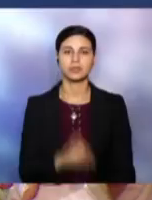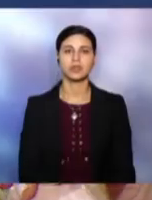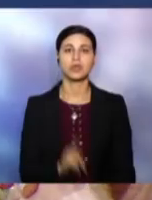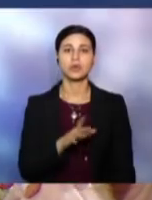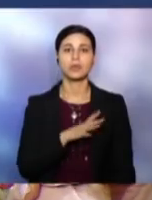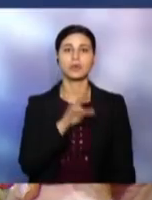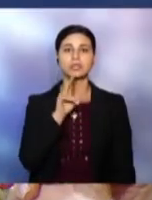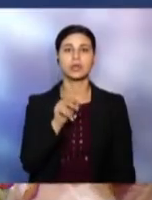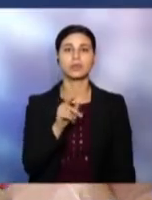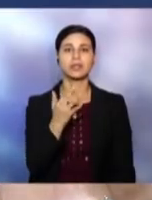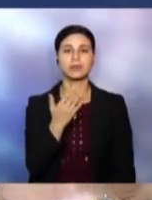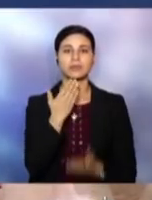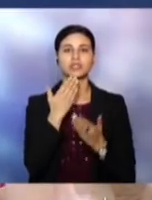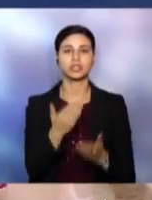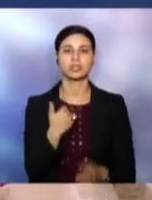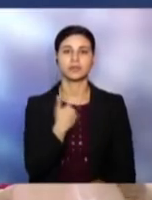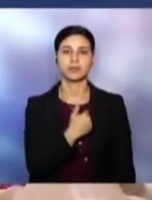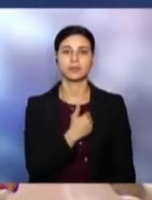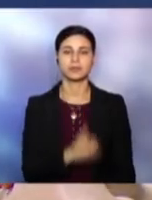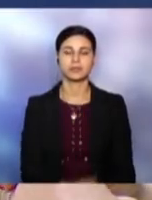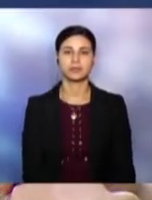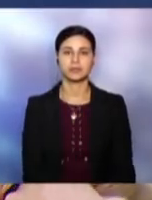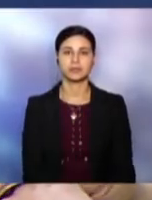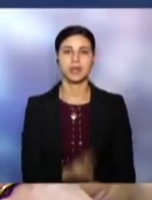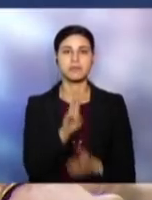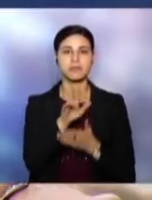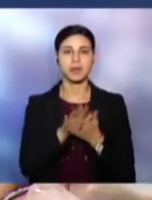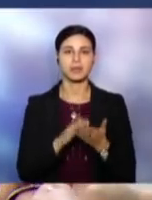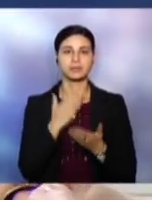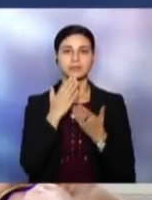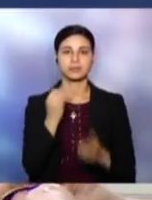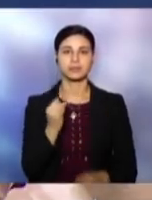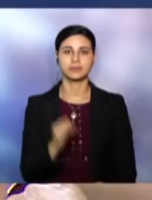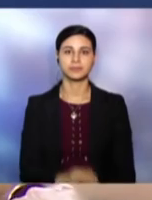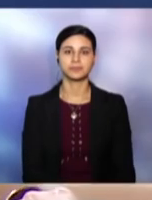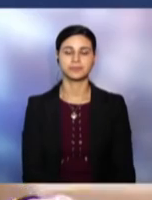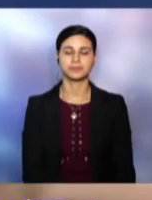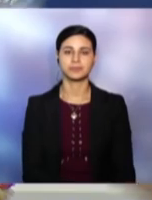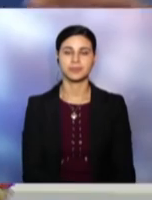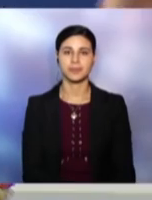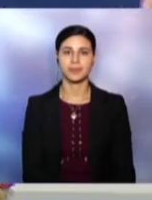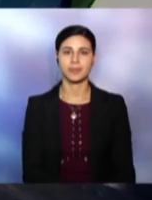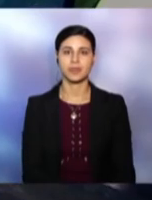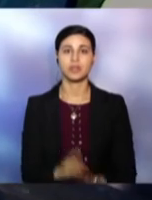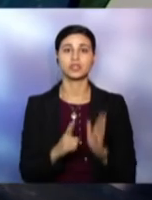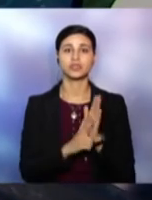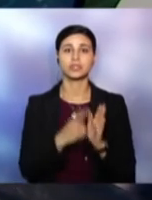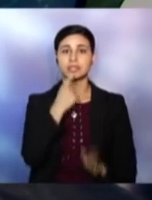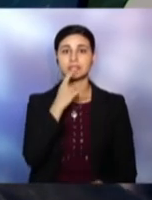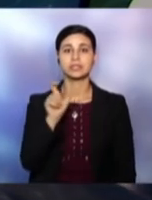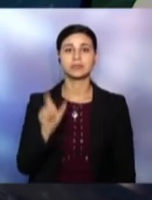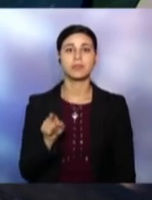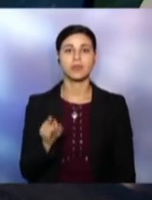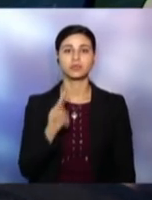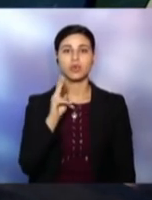საუბრობთ, რამდენიმე შეკითხვა ერთად მებადება და მაპატიეთ ამის. იცით რა, 6-7 წლის ბავშვი ორი კვირის